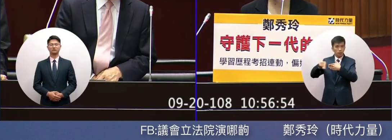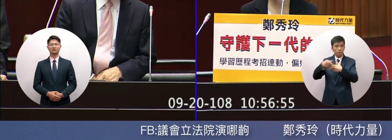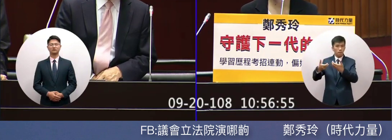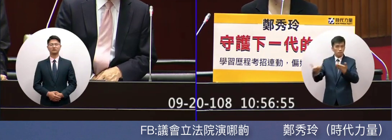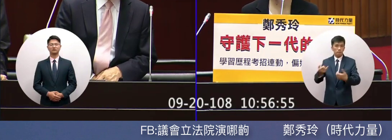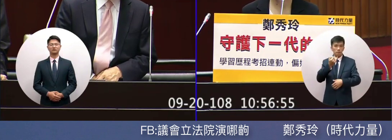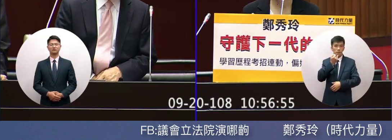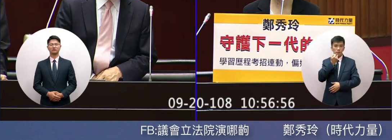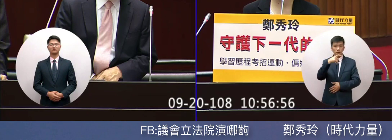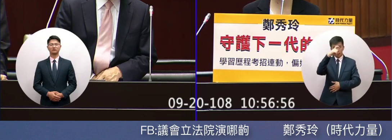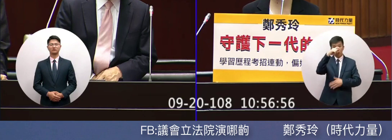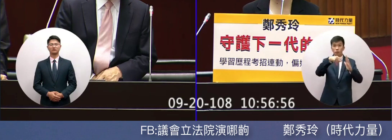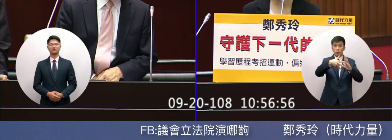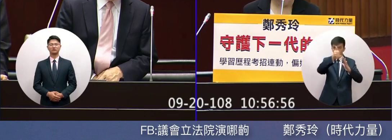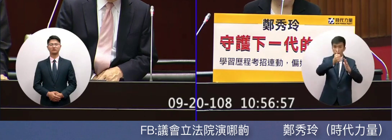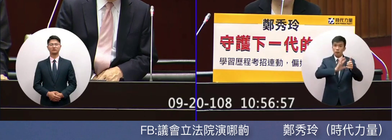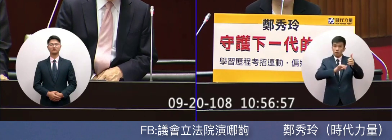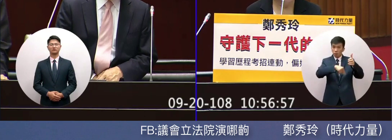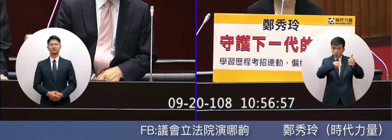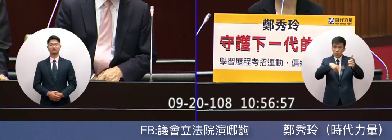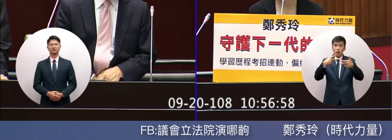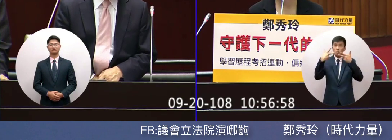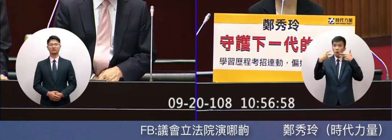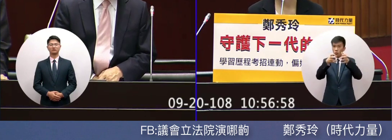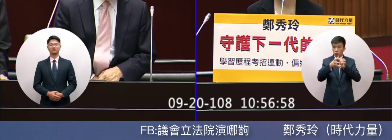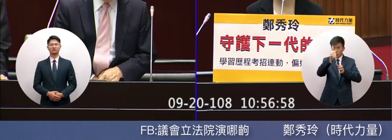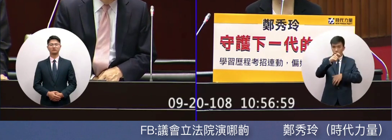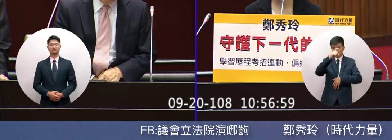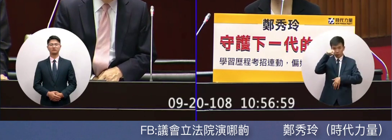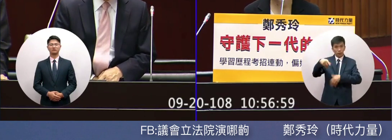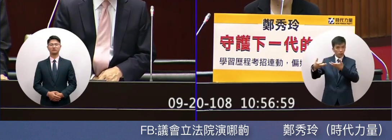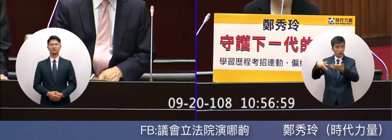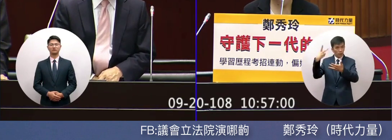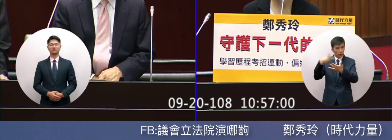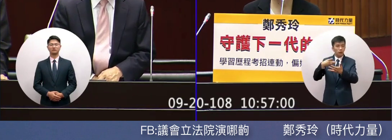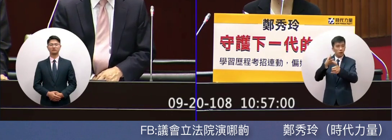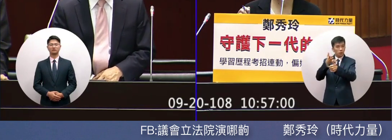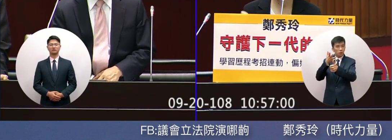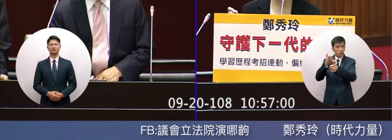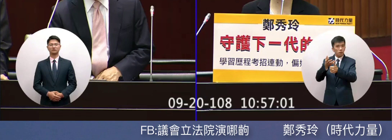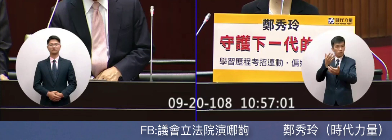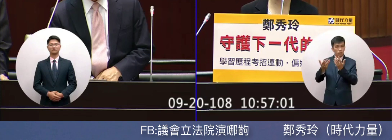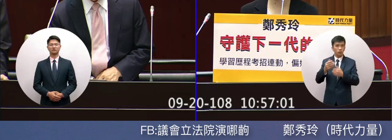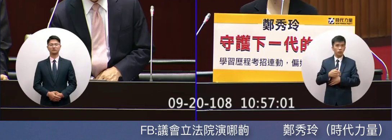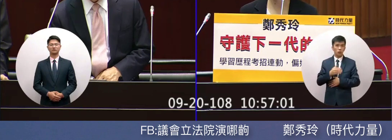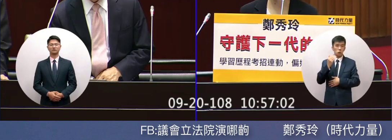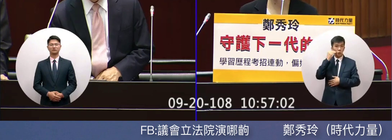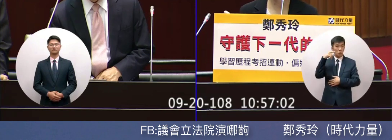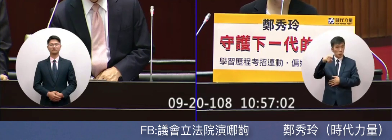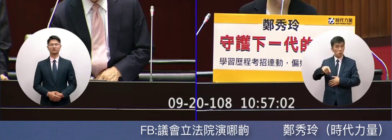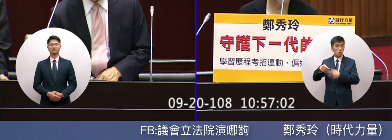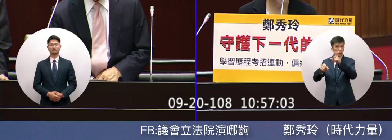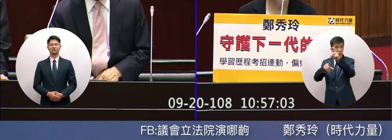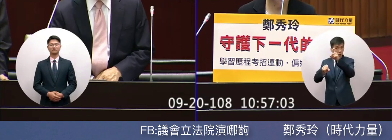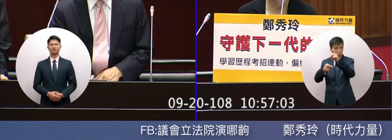有这些执政团队还有潘部长啊，这件事情我们希望你再多了解，那不然这个签下去的结果，十一月